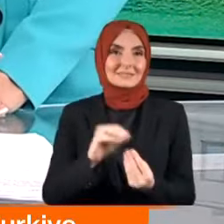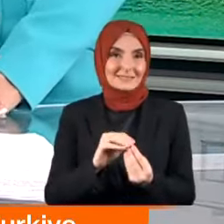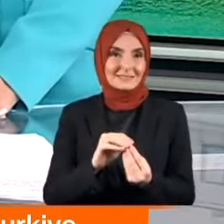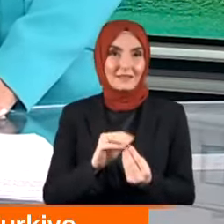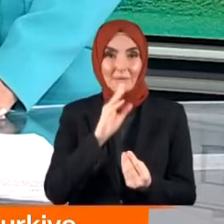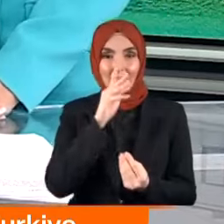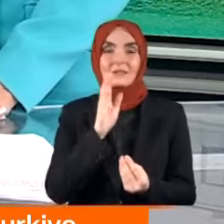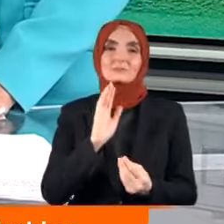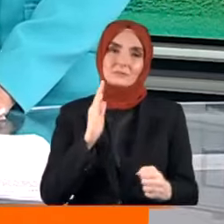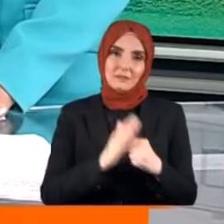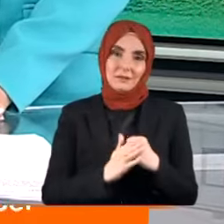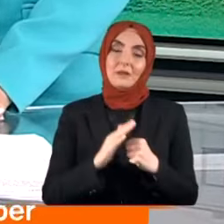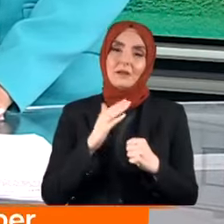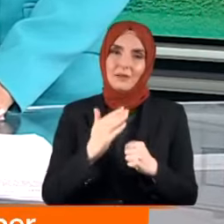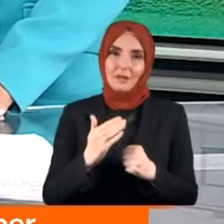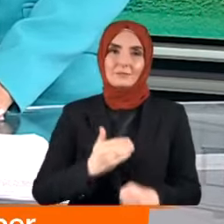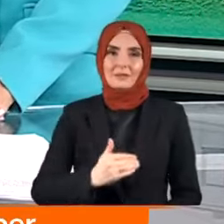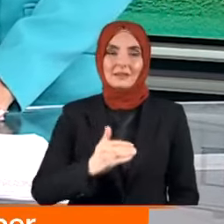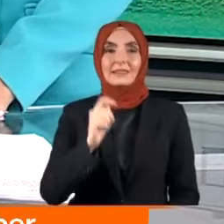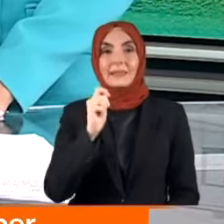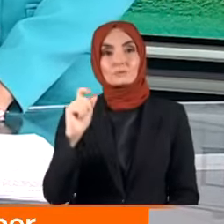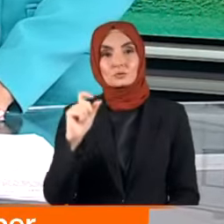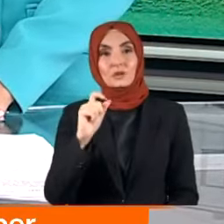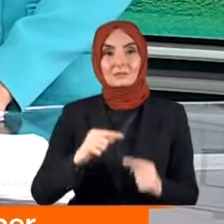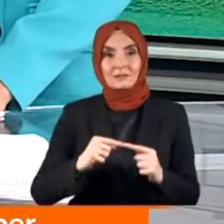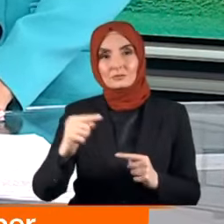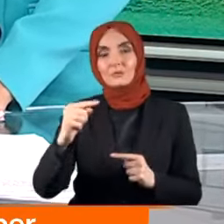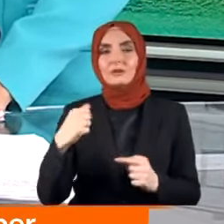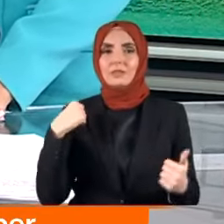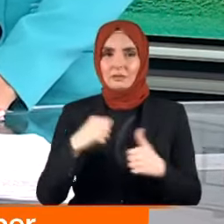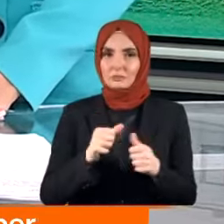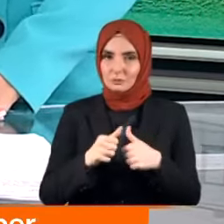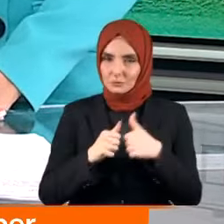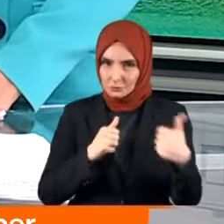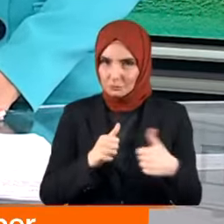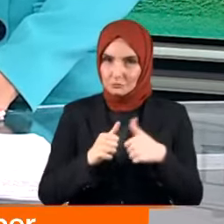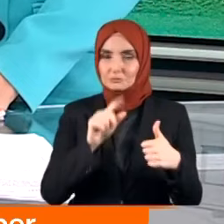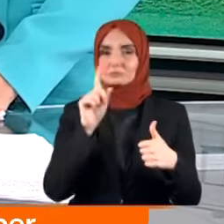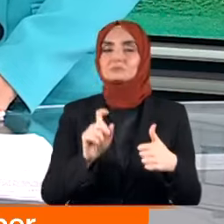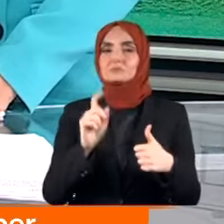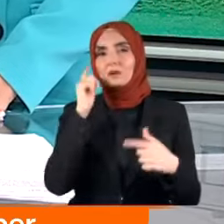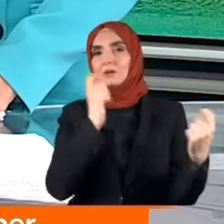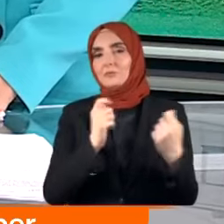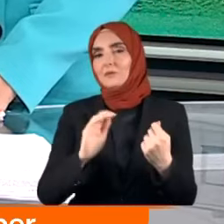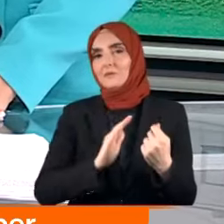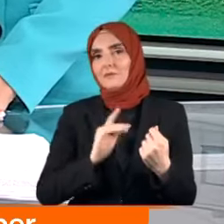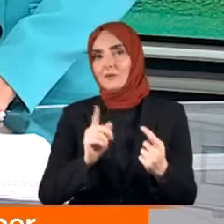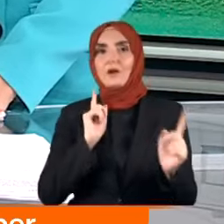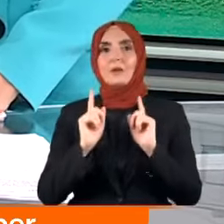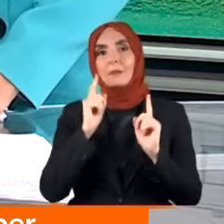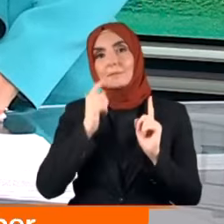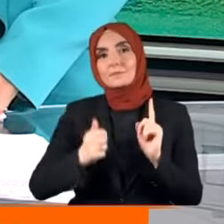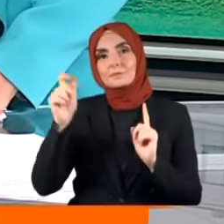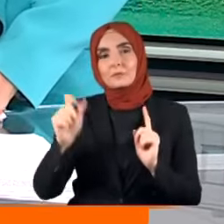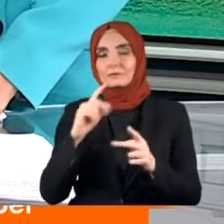süre var ama Temmuz ayından sonra yenilenip yenilenmeyeceği tartışmaları şimdiden başladı. Bu konuda açıklama yapan Adalet Bakanı Yılmaz Tunç,